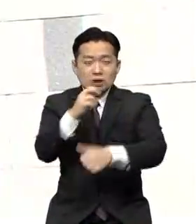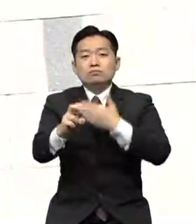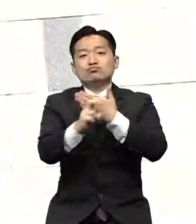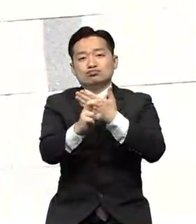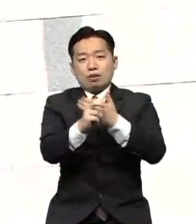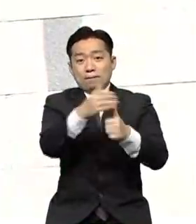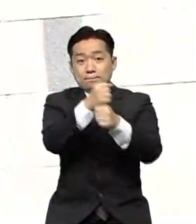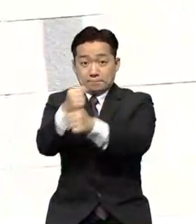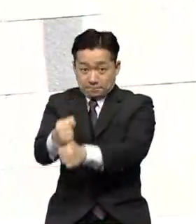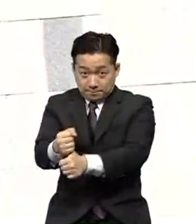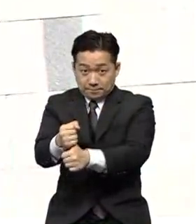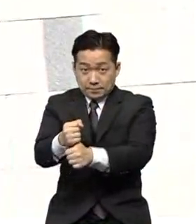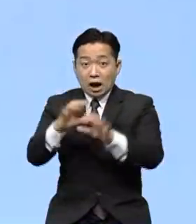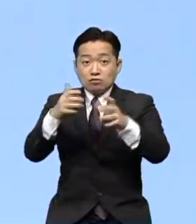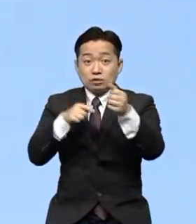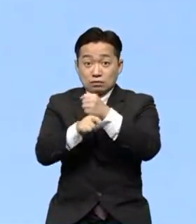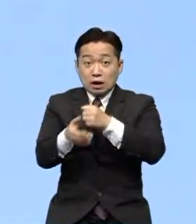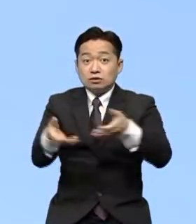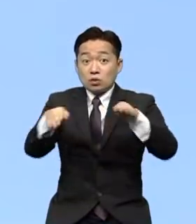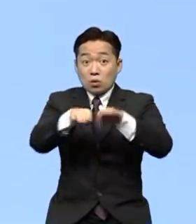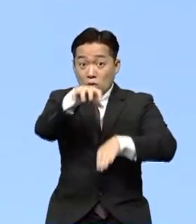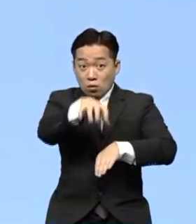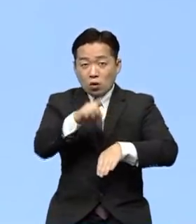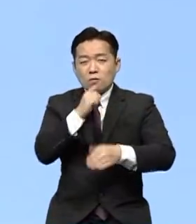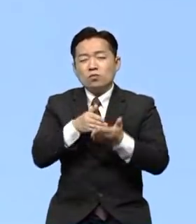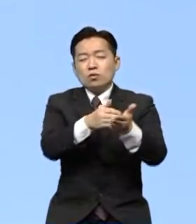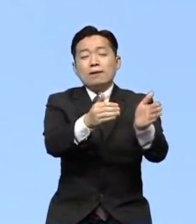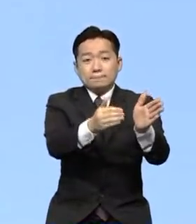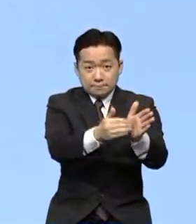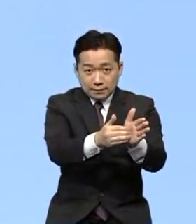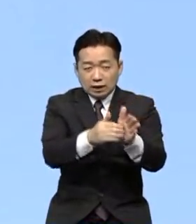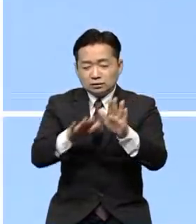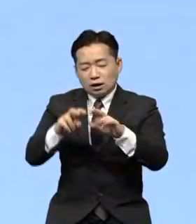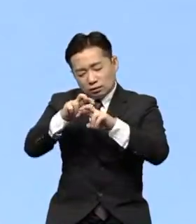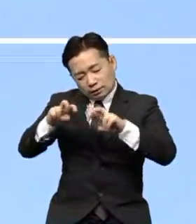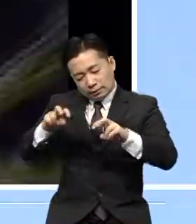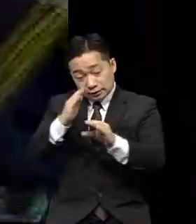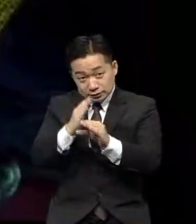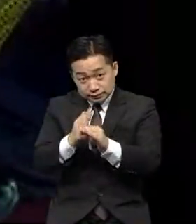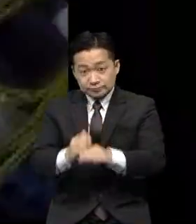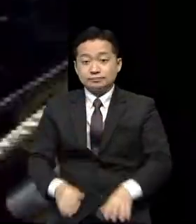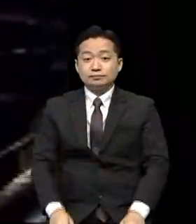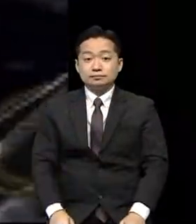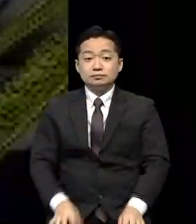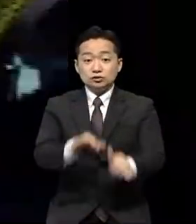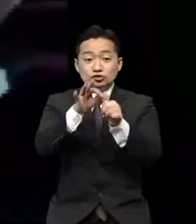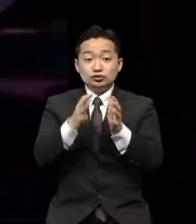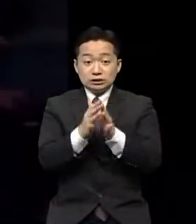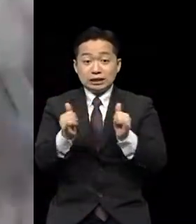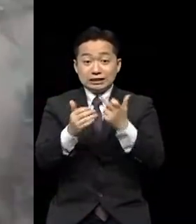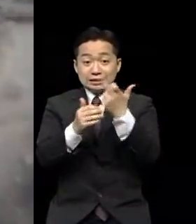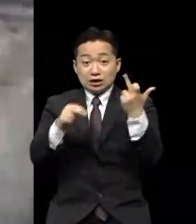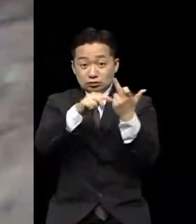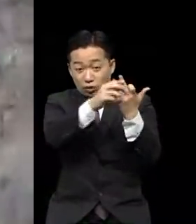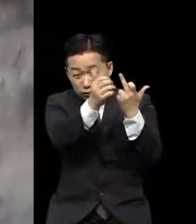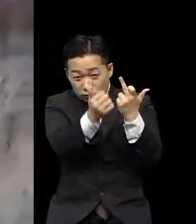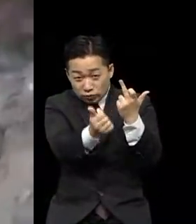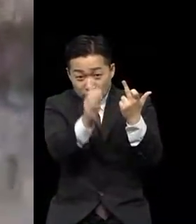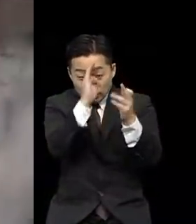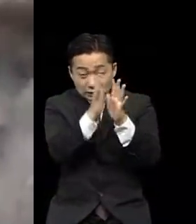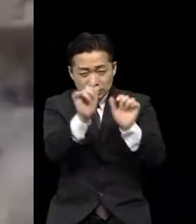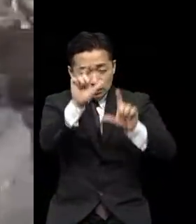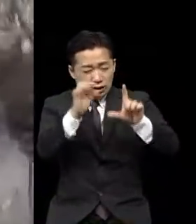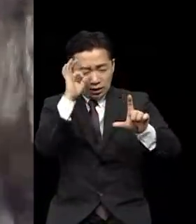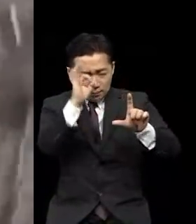입건하고 국과수에 성분 분석을 의뢰하는 등 정확한 경위를 조사하고 있습니다. 구조대원이 산 중턱에 쓰러진 환자의